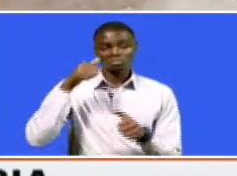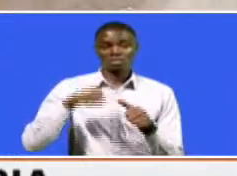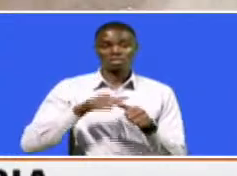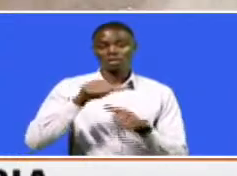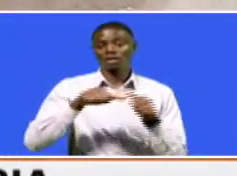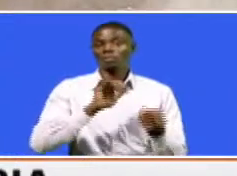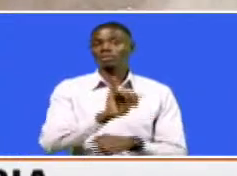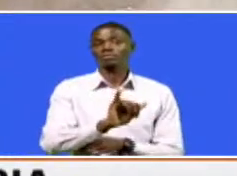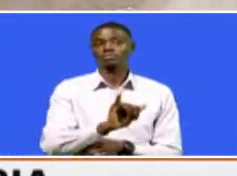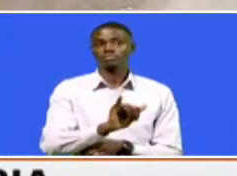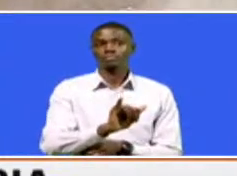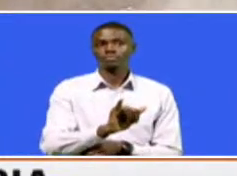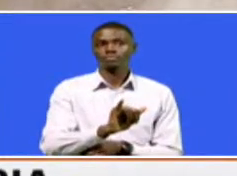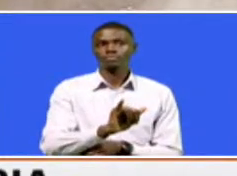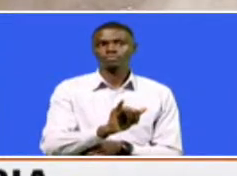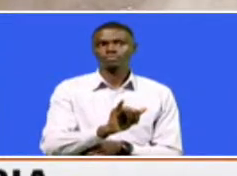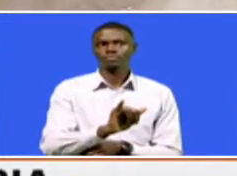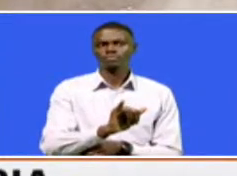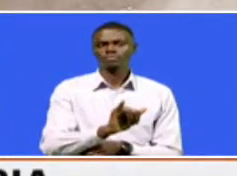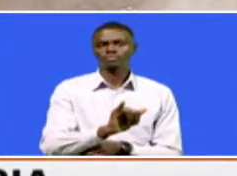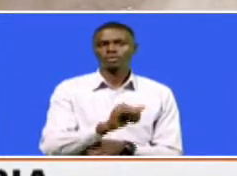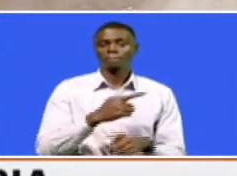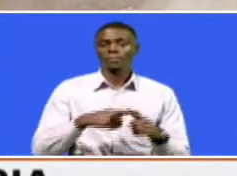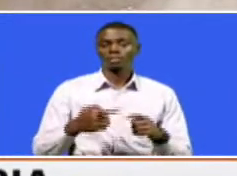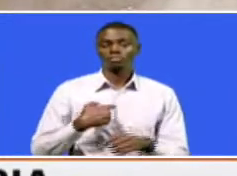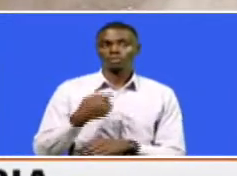aliendanga, lakini naelewa.